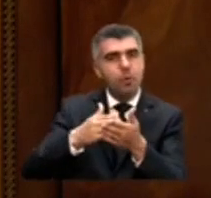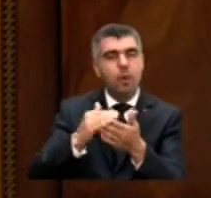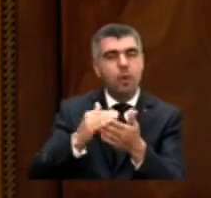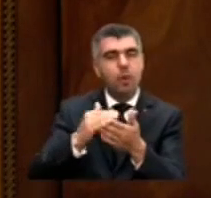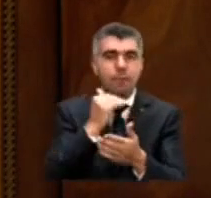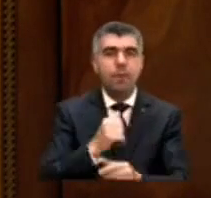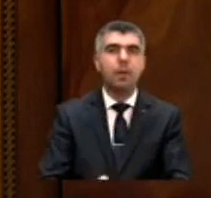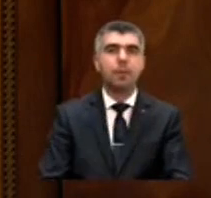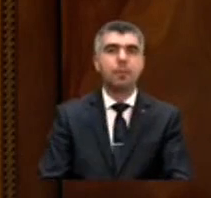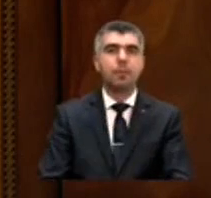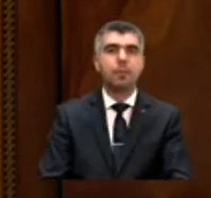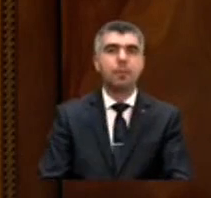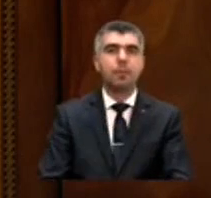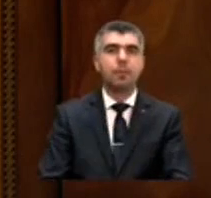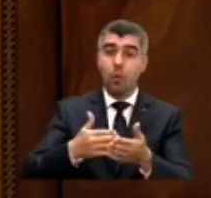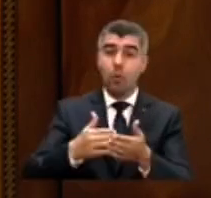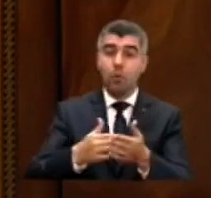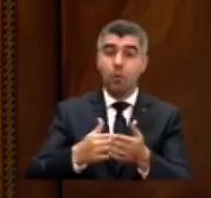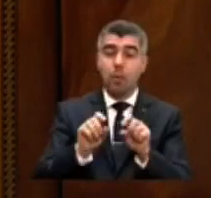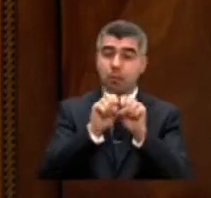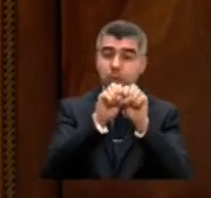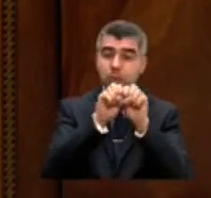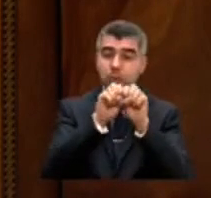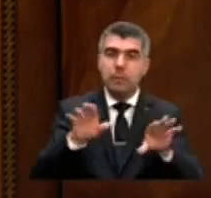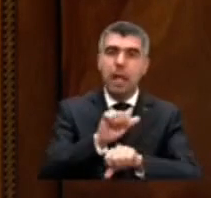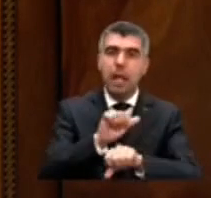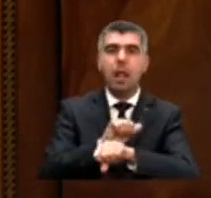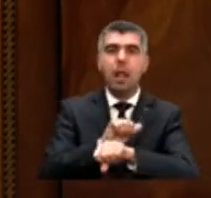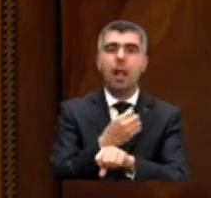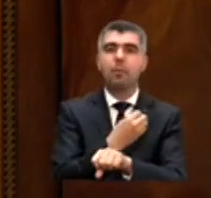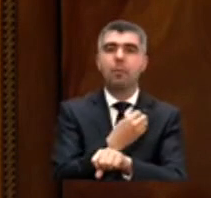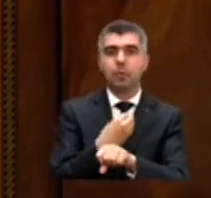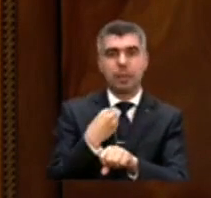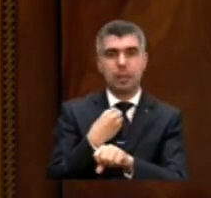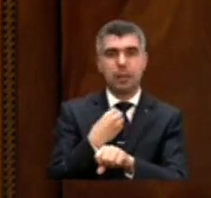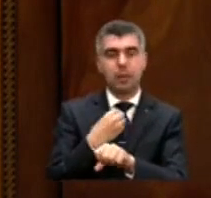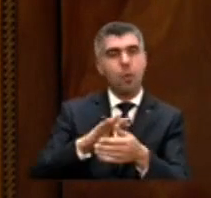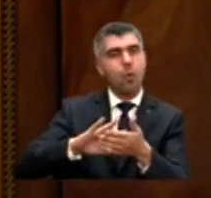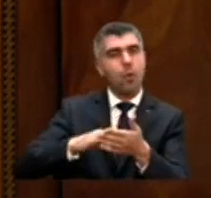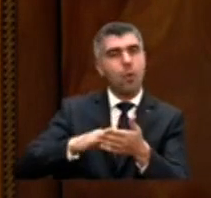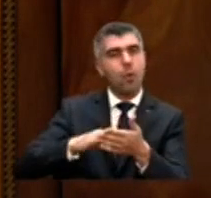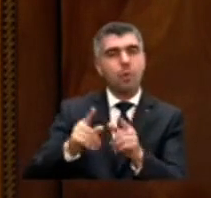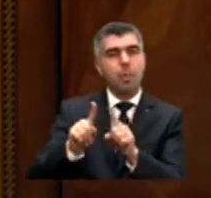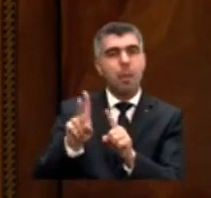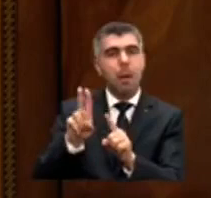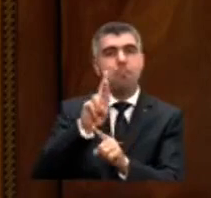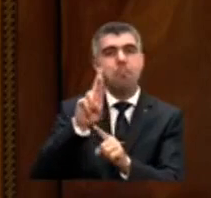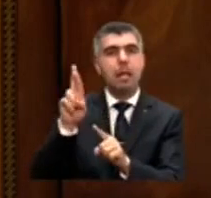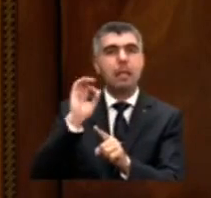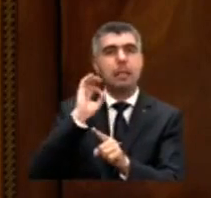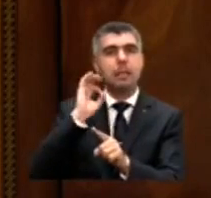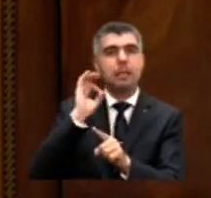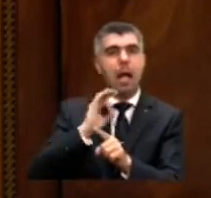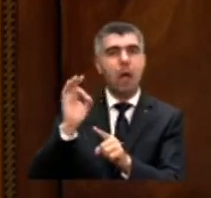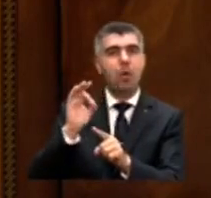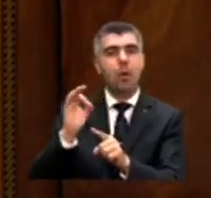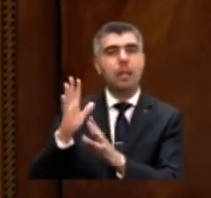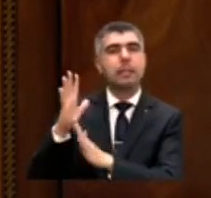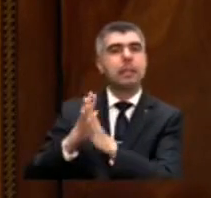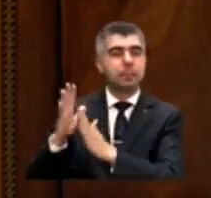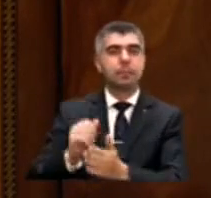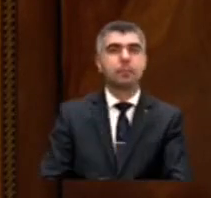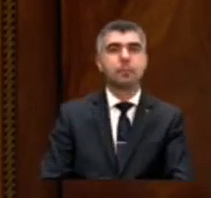الإطار ستتمثل في ورش تأمين الحماية الاجتماعية كرامته وتعزيز حقوقه الملكية السامية.